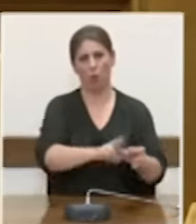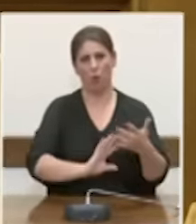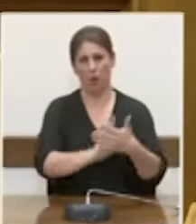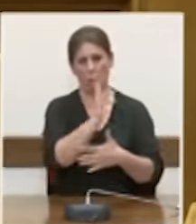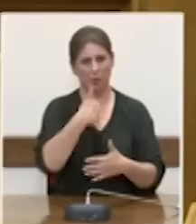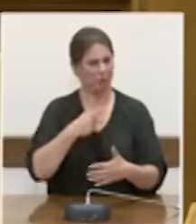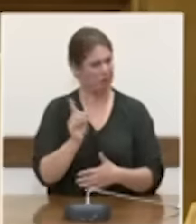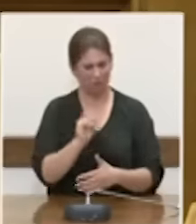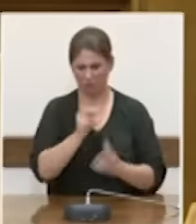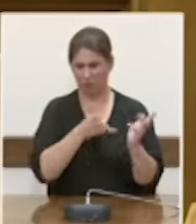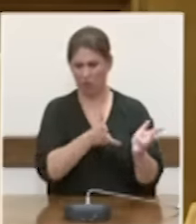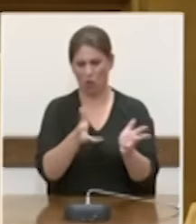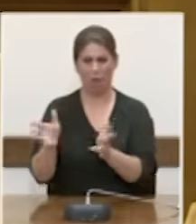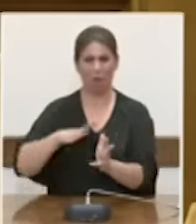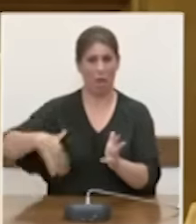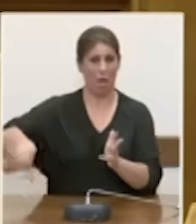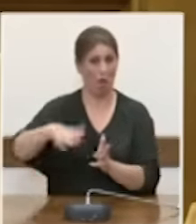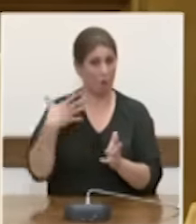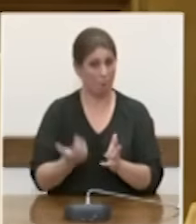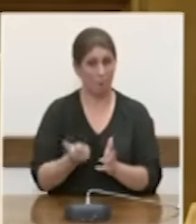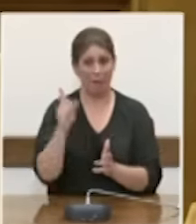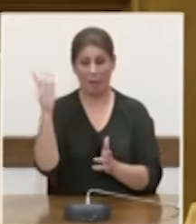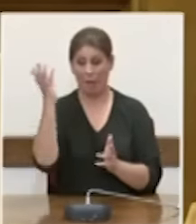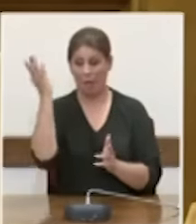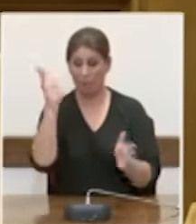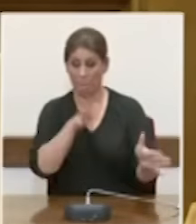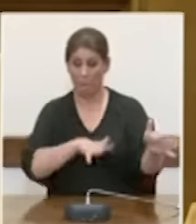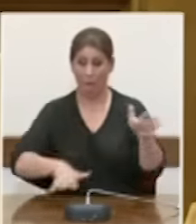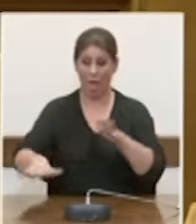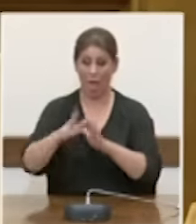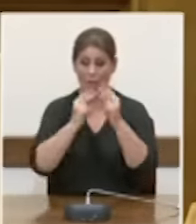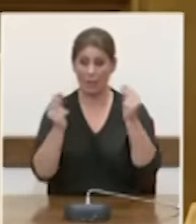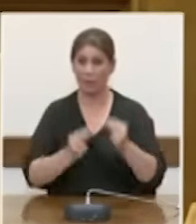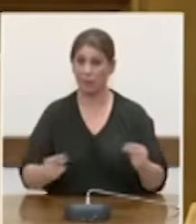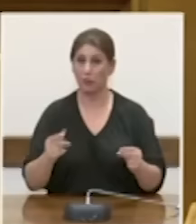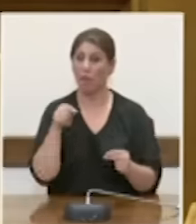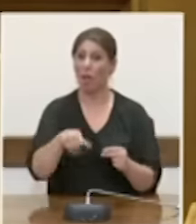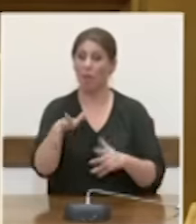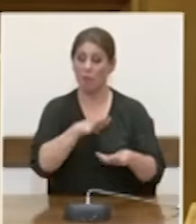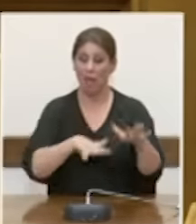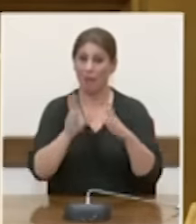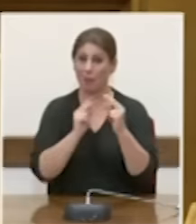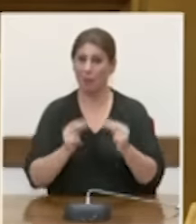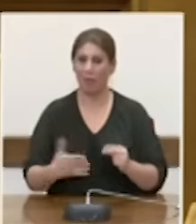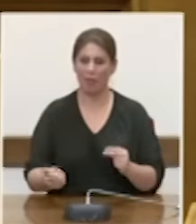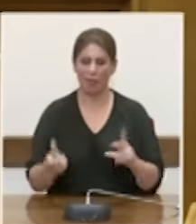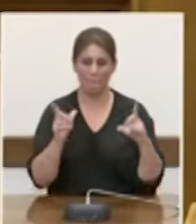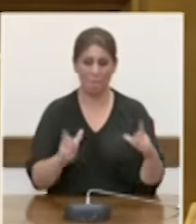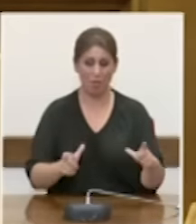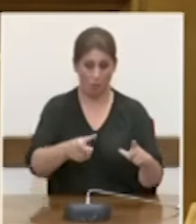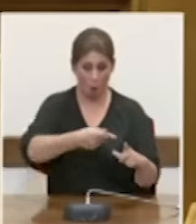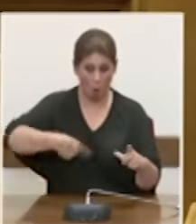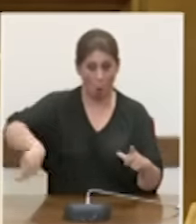κοροϊδεύουμε το λαό ότι υπάρχει κάποια μαγική λύση με την οποία θα είναι και η πίτα ολόκληρη και ο